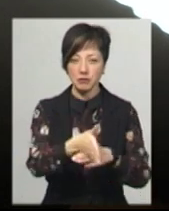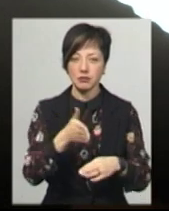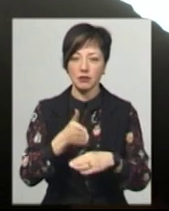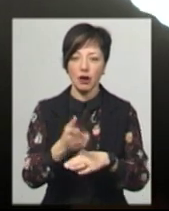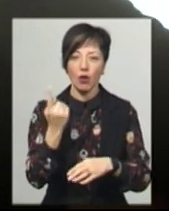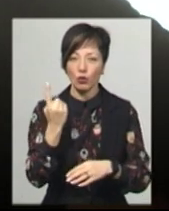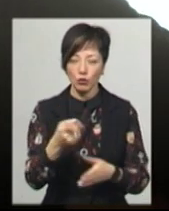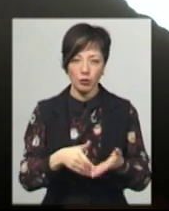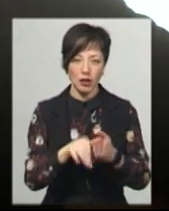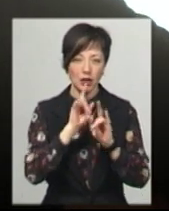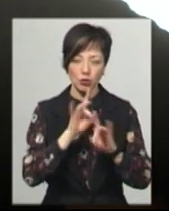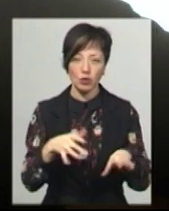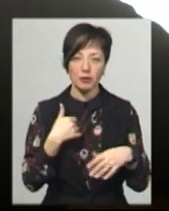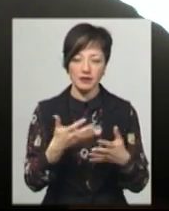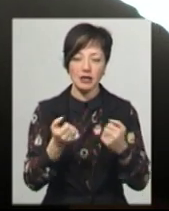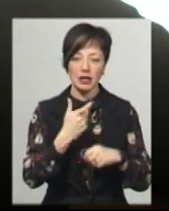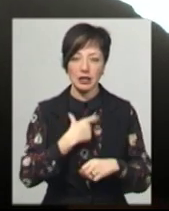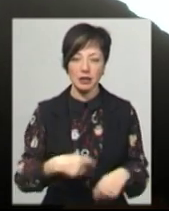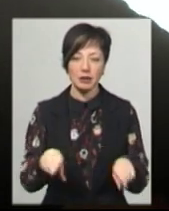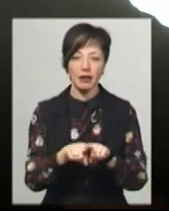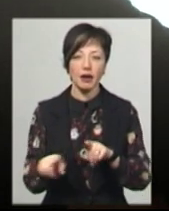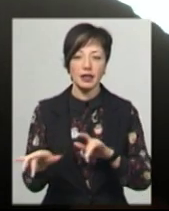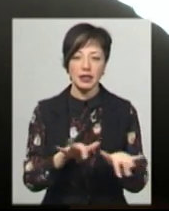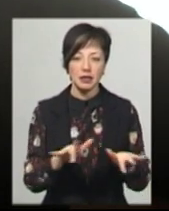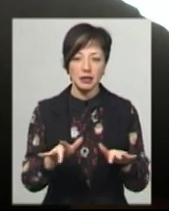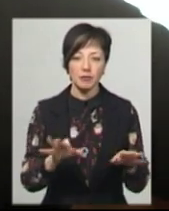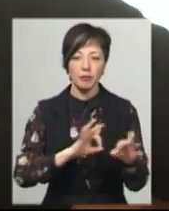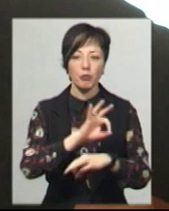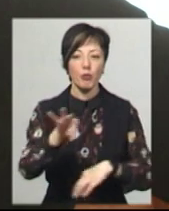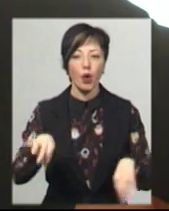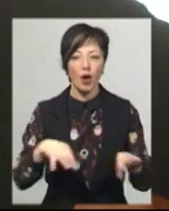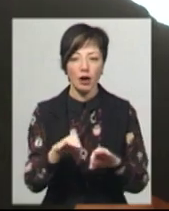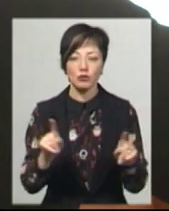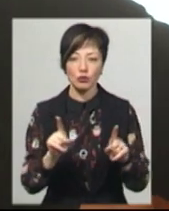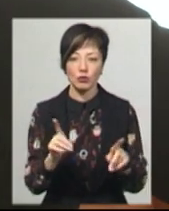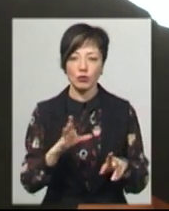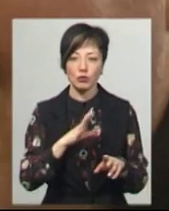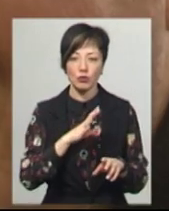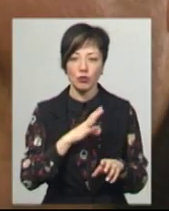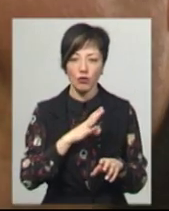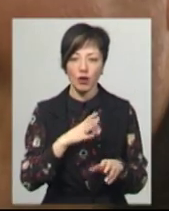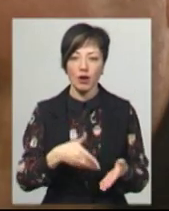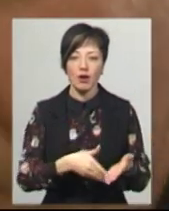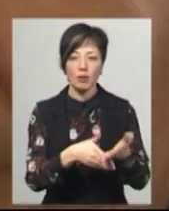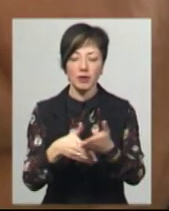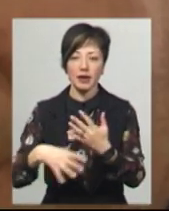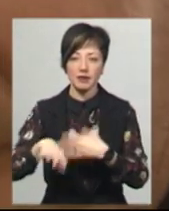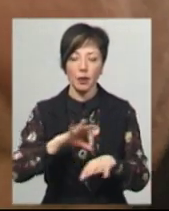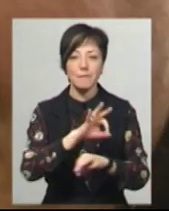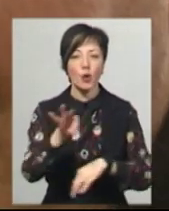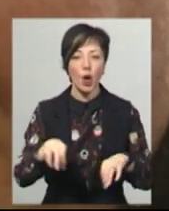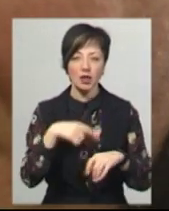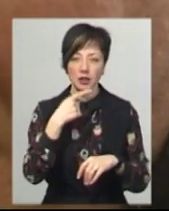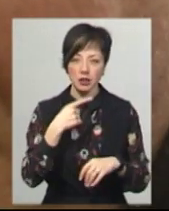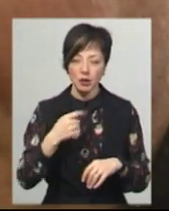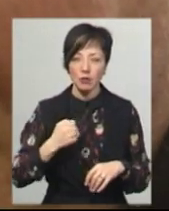допомагати не будемо. Ми взяли на себе такі дії, як проекти, щоб було вихлоп для всіх. Проєкти, каже Микола